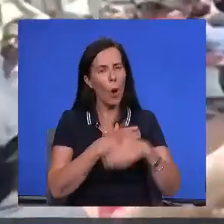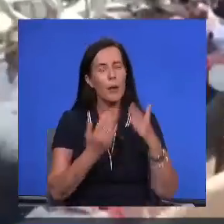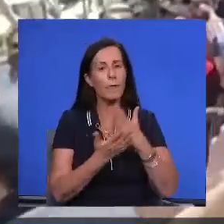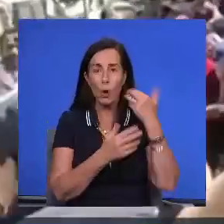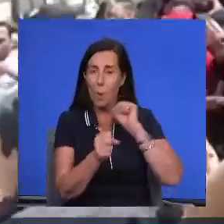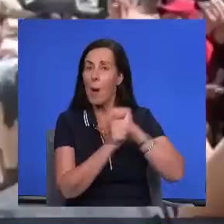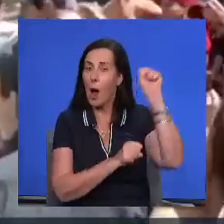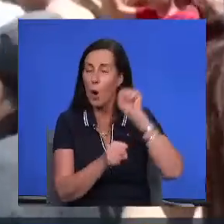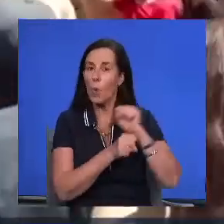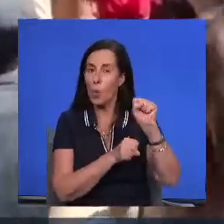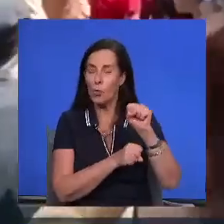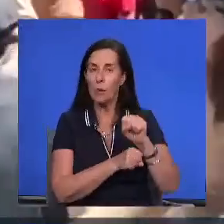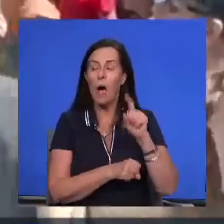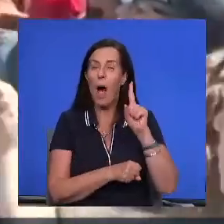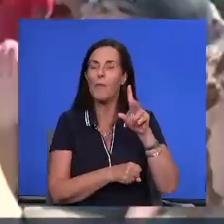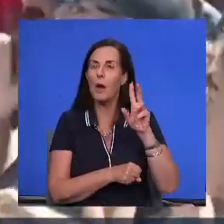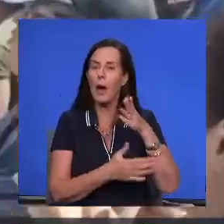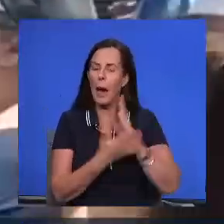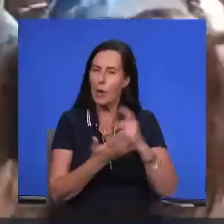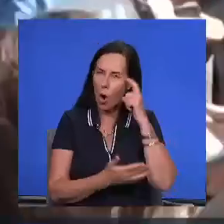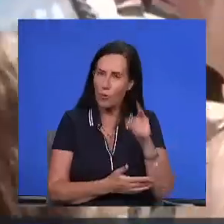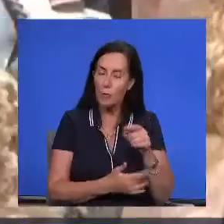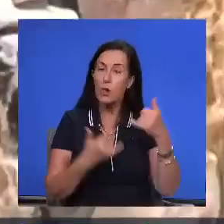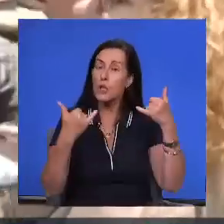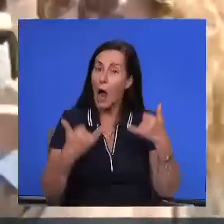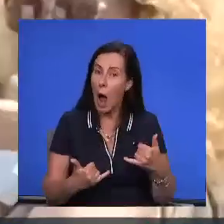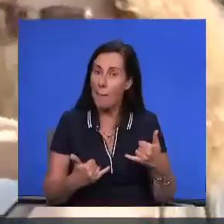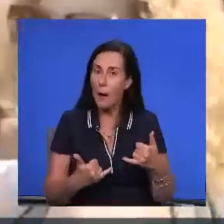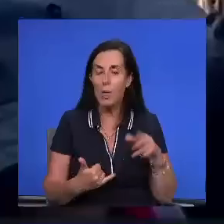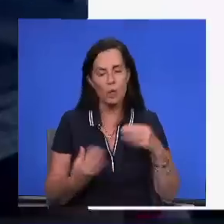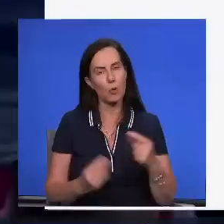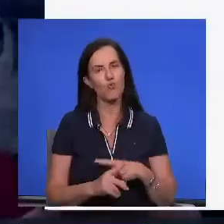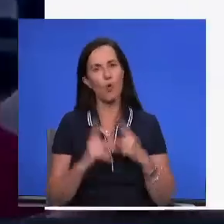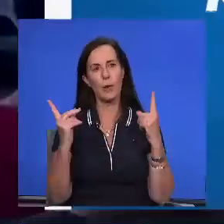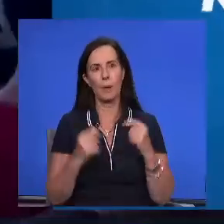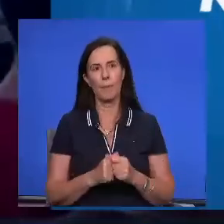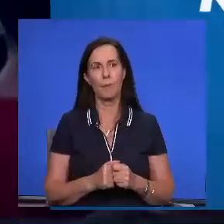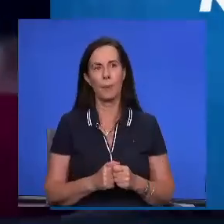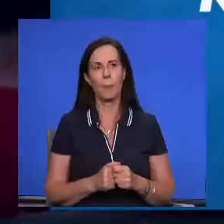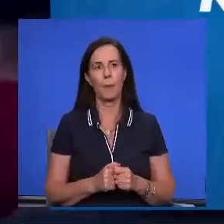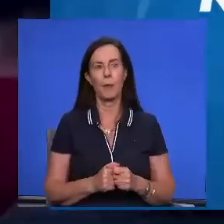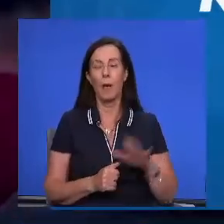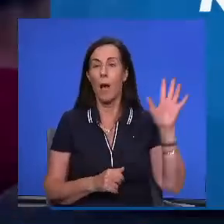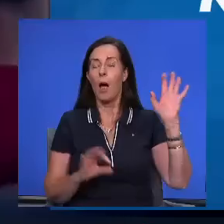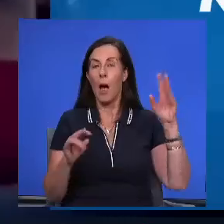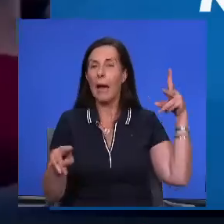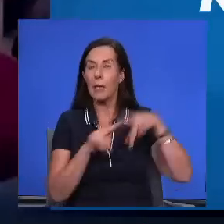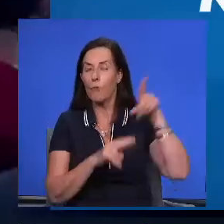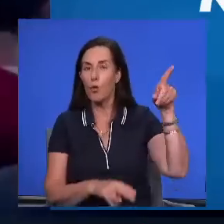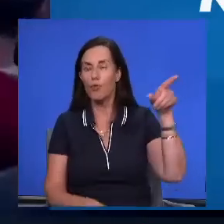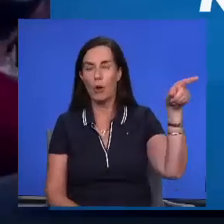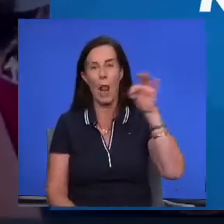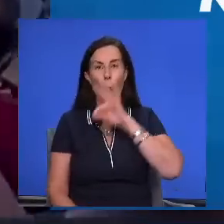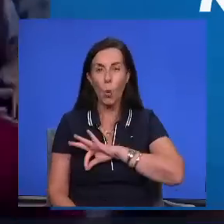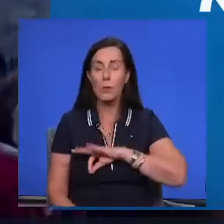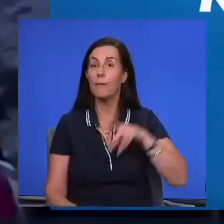מחאות בסוידה. אלא שיש מי שסבור שהפעם יש משהו שונה. בתחומת חרג'י וחסה, רוסיה